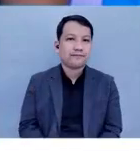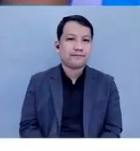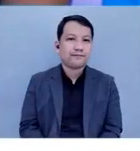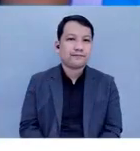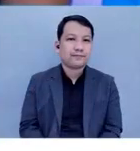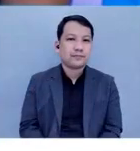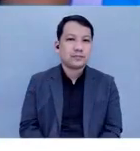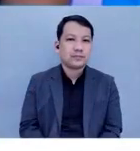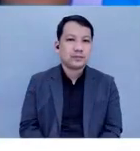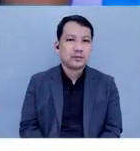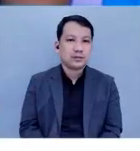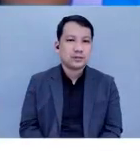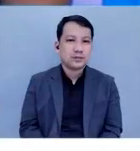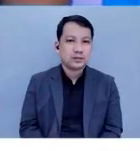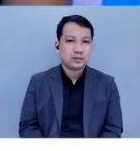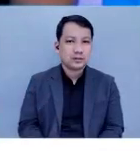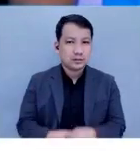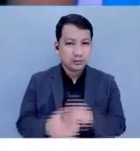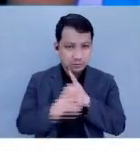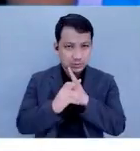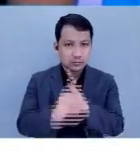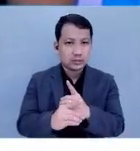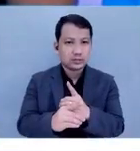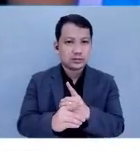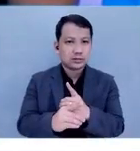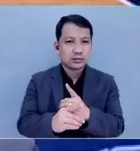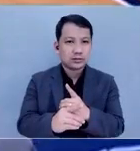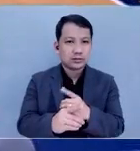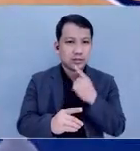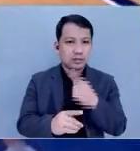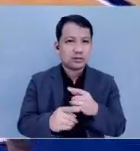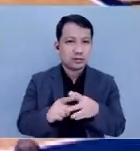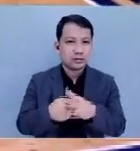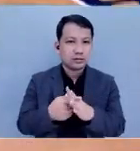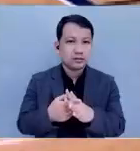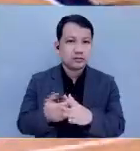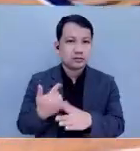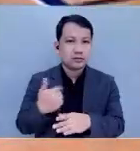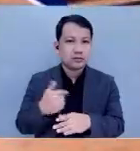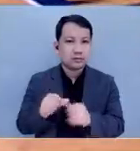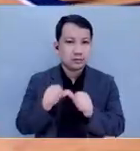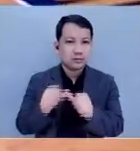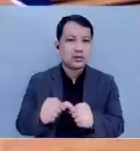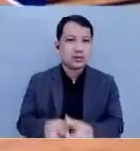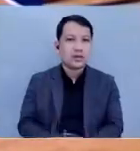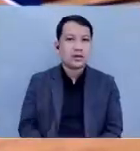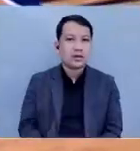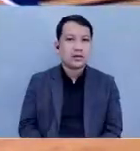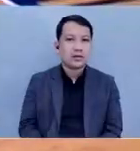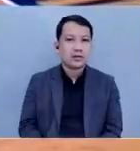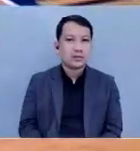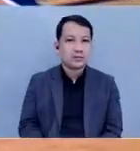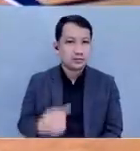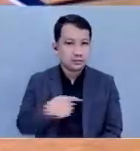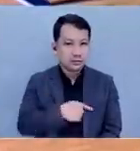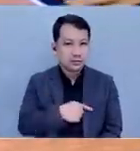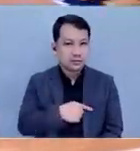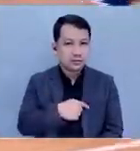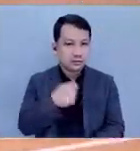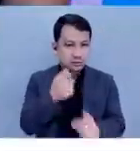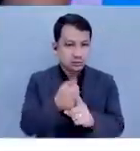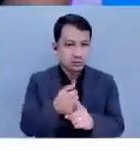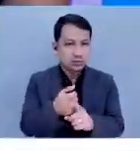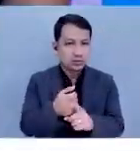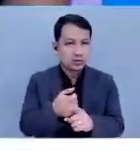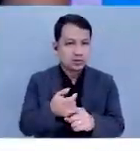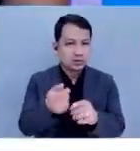you know, effort placed defensively, that once he starts doing it, it's contagious. Obviously, you saw what he could do in offense, but the thing I'm